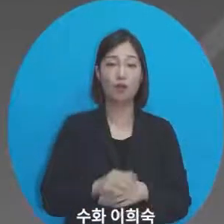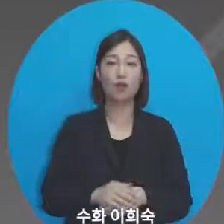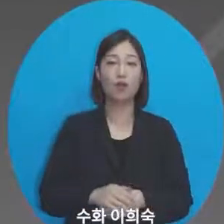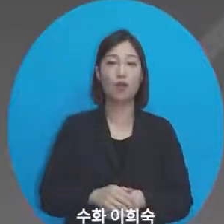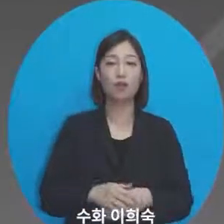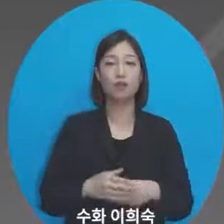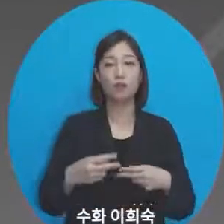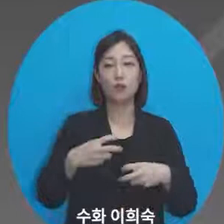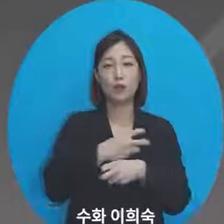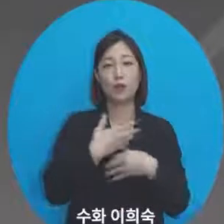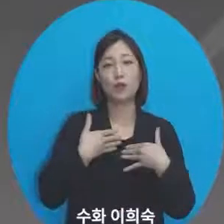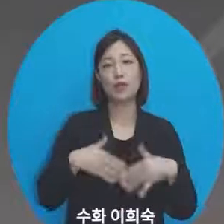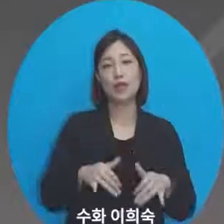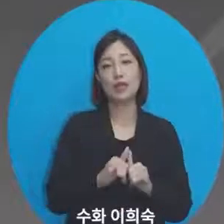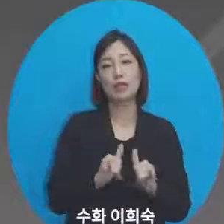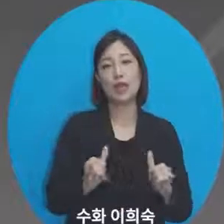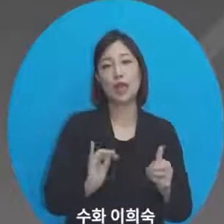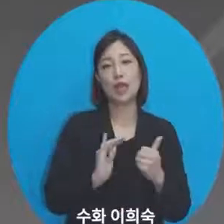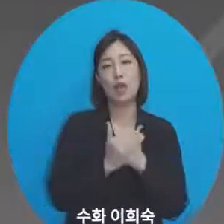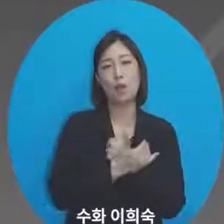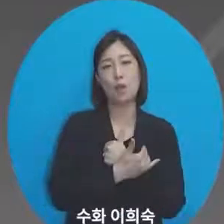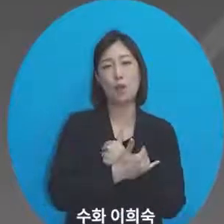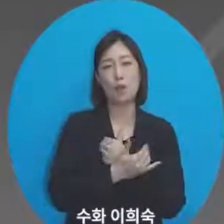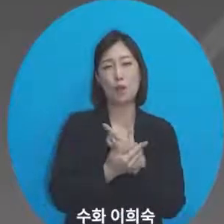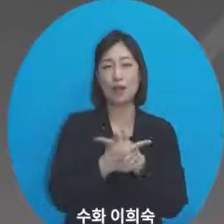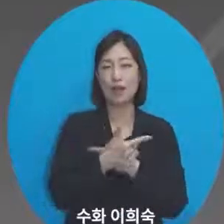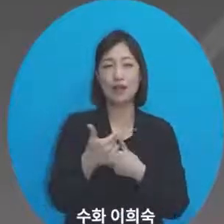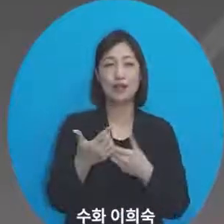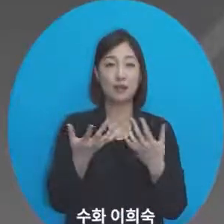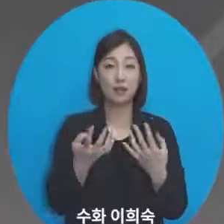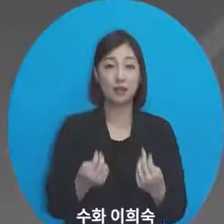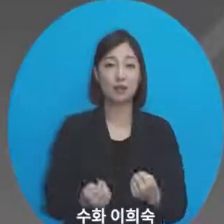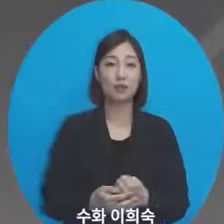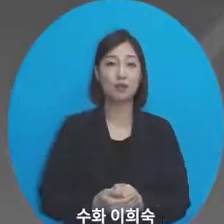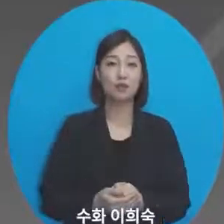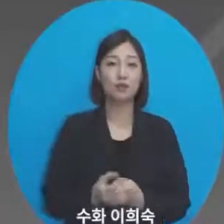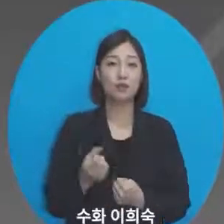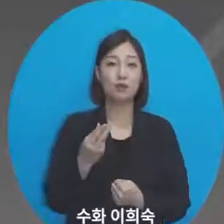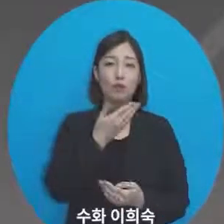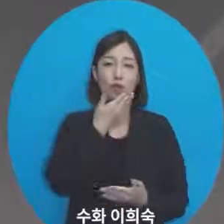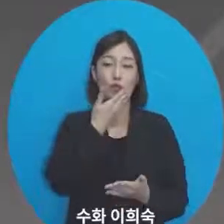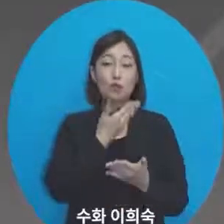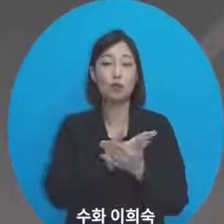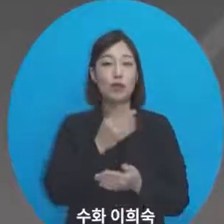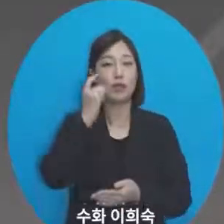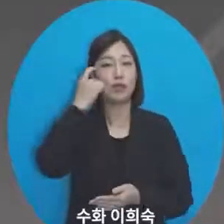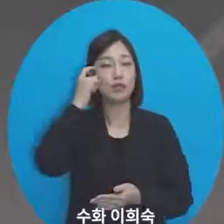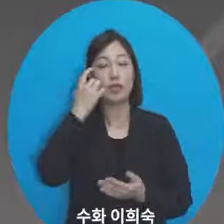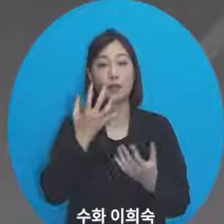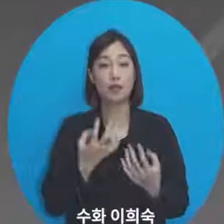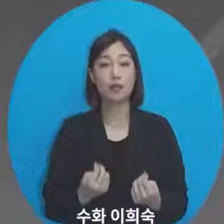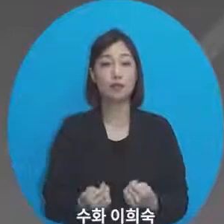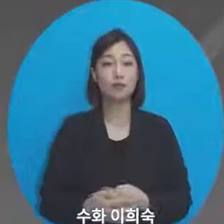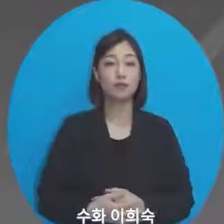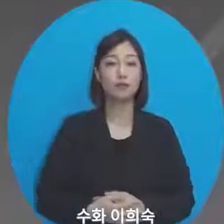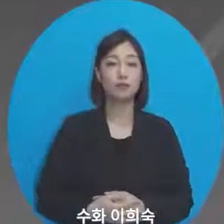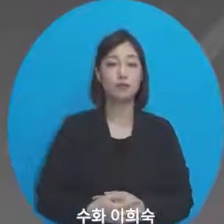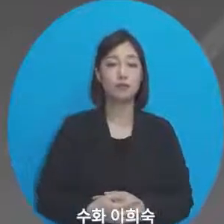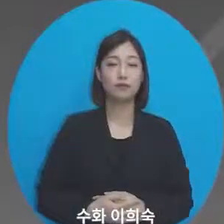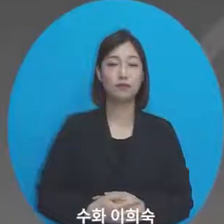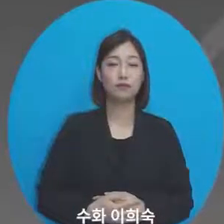보호구역 중에 가장 많이 설치되어 있기도 하며 또 중요성이 가장 높은 시설로 인식되고 있습니다.